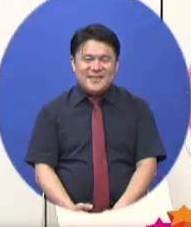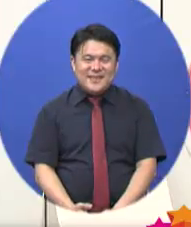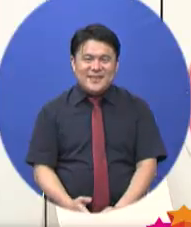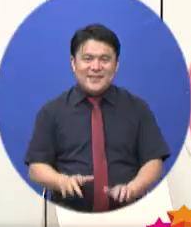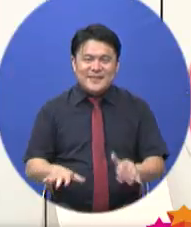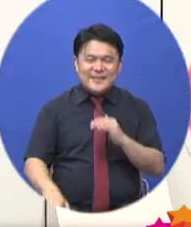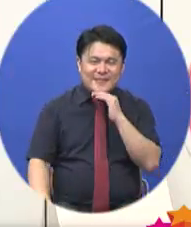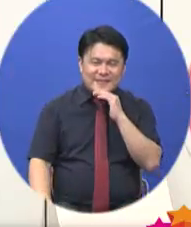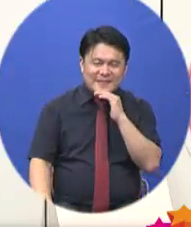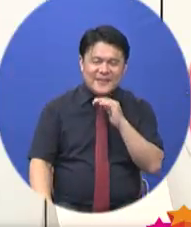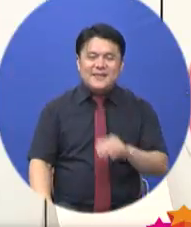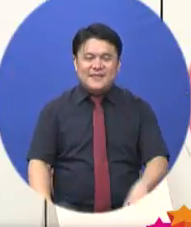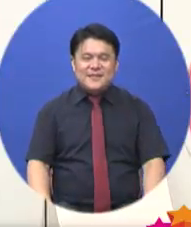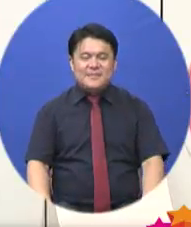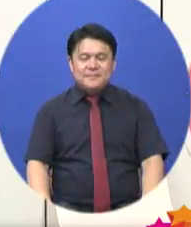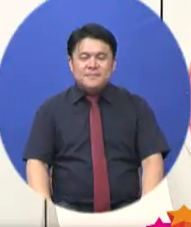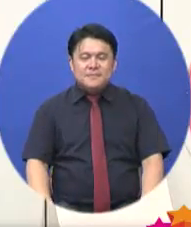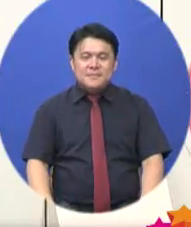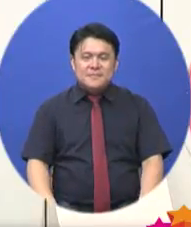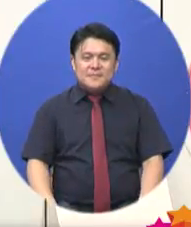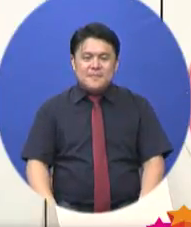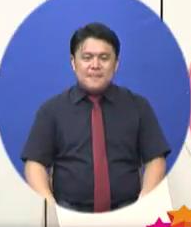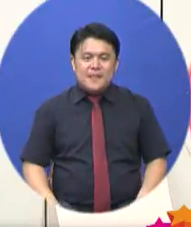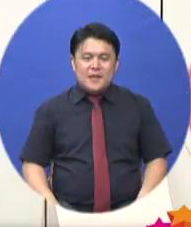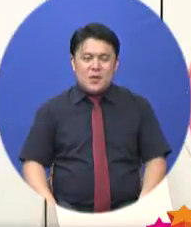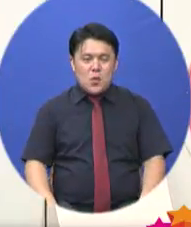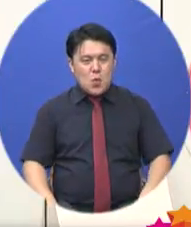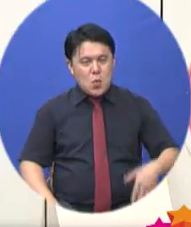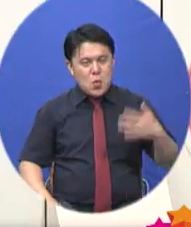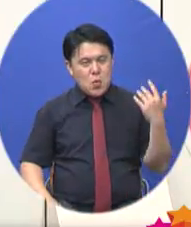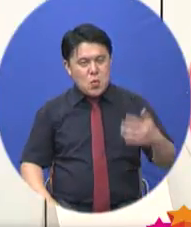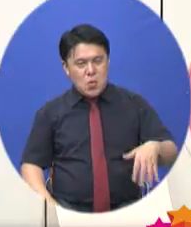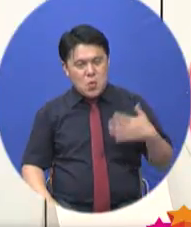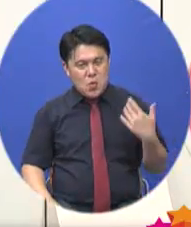한번 기다려봤어요. 오, 예,